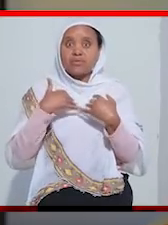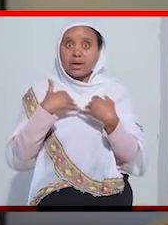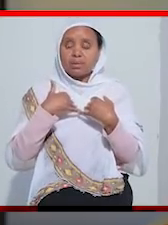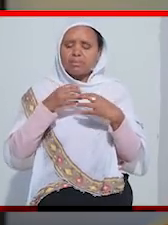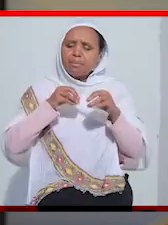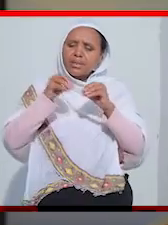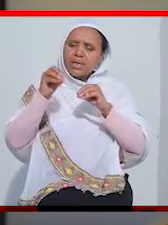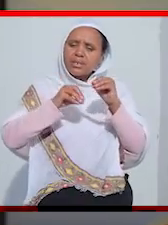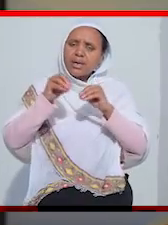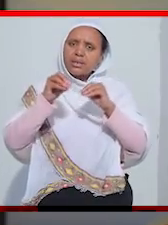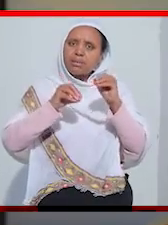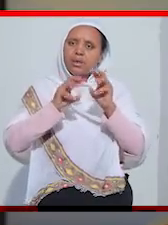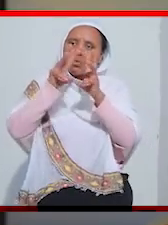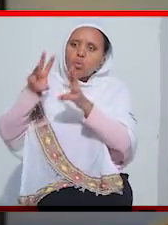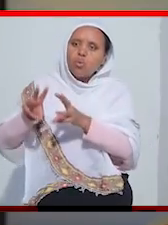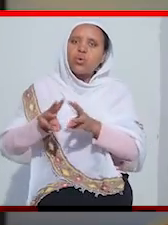ፈሪሃ እግዚአብሔር ያለበት፣